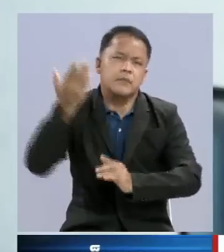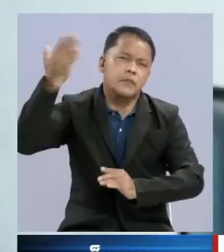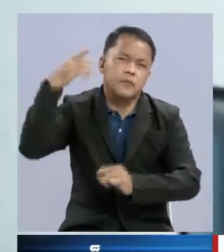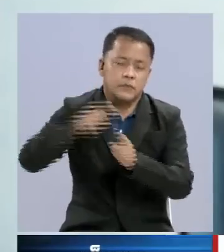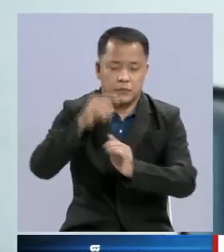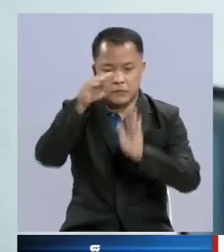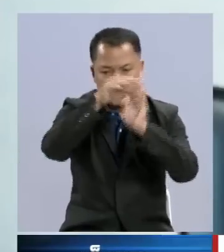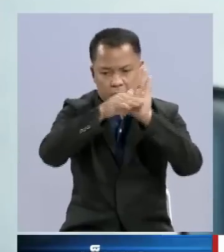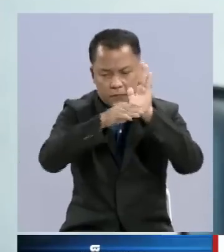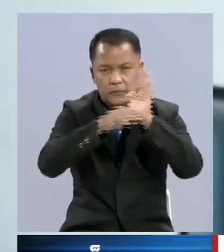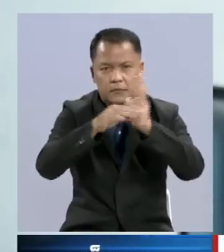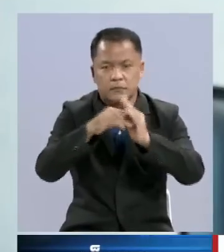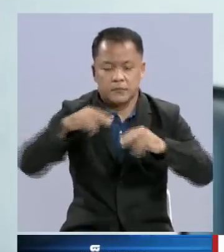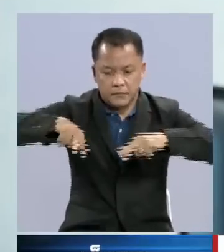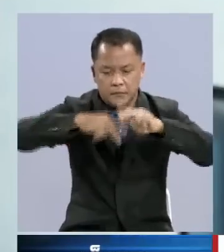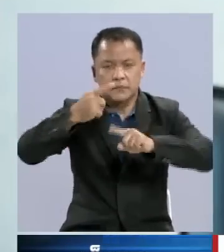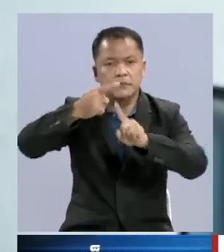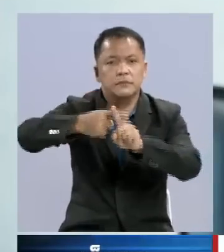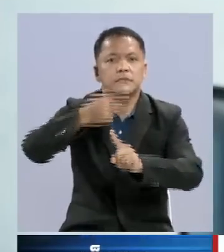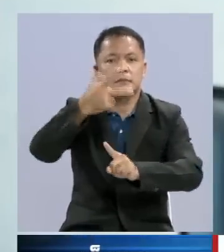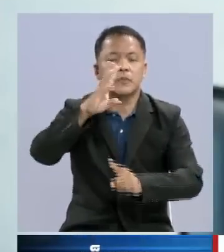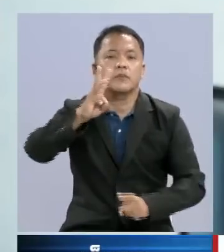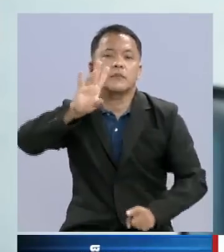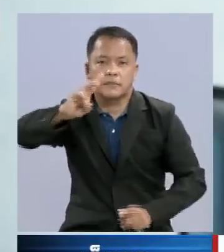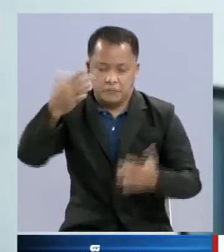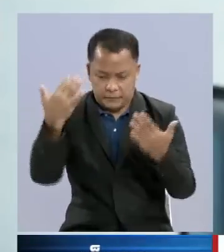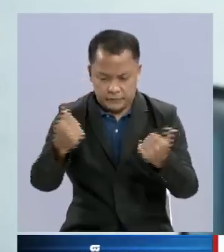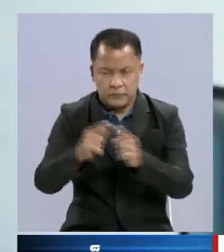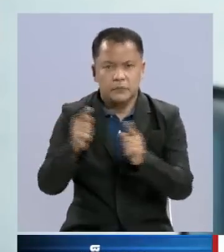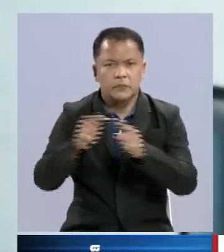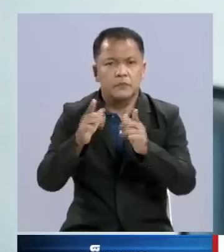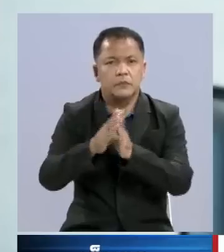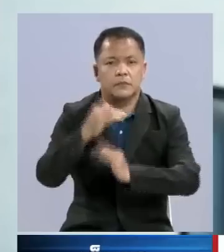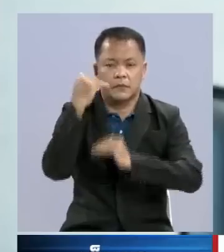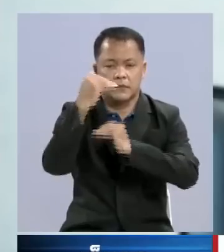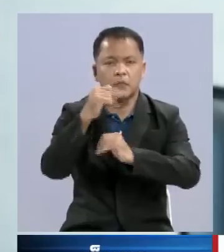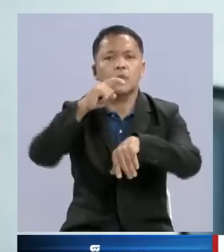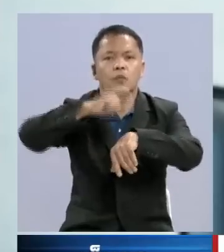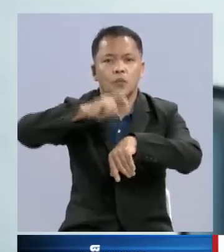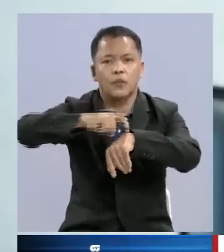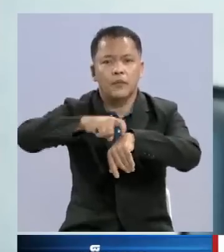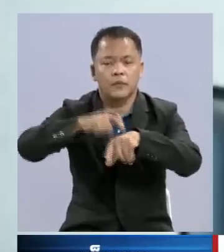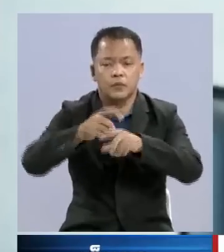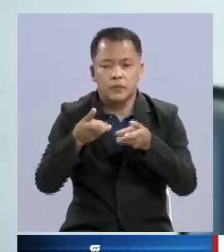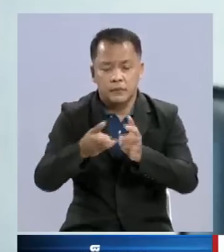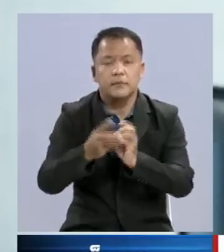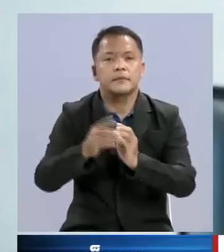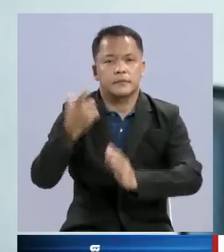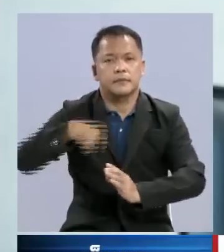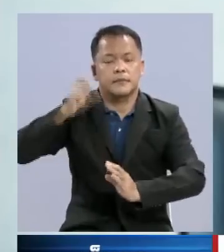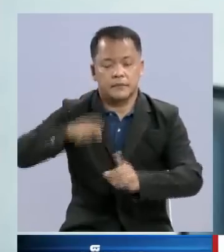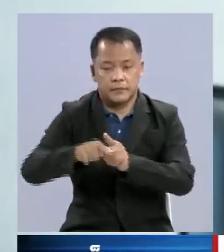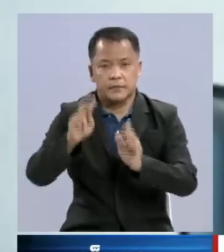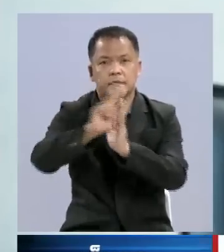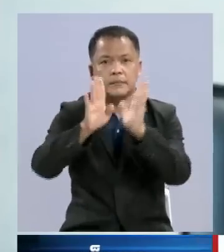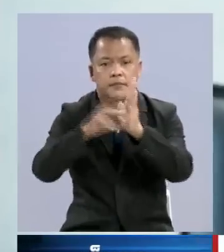การกำหนดนัดสืบพยานไว้เป็นช่วงมีนาคม67แต่หลังจากมีเรื่องของการกำหนดกรอบระยะเวลาในกระบวนการยุติธรรมมี